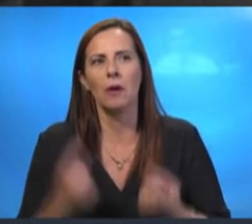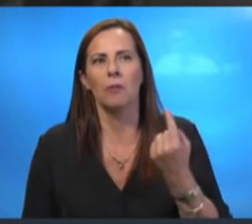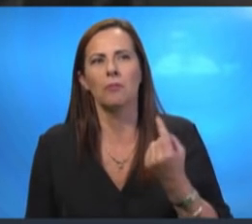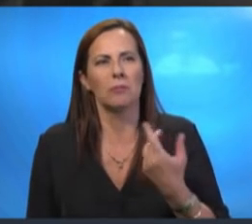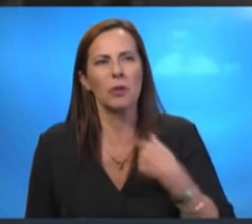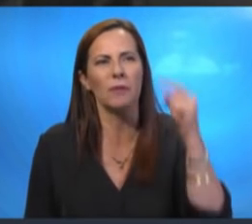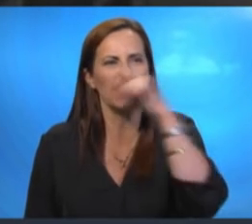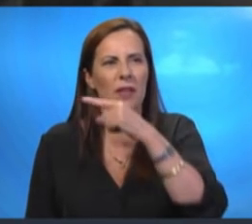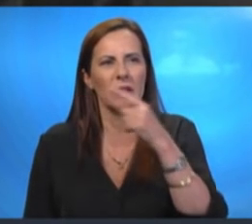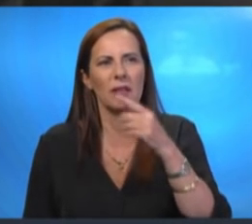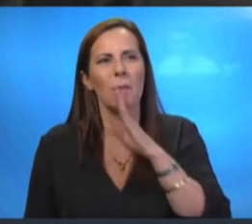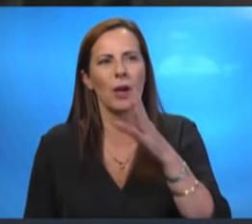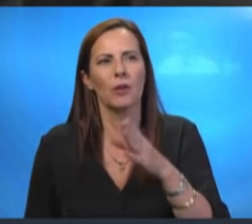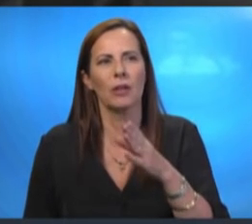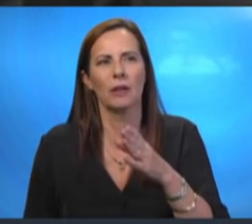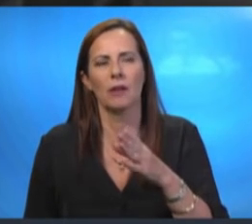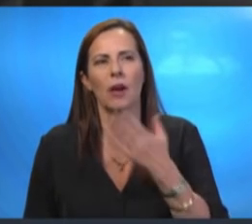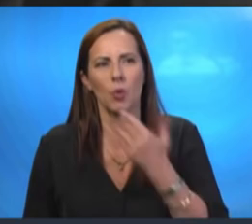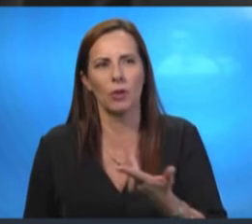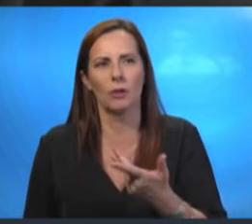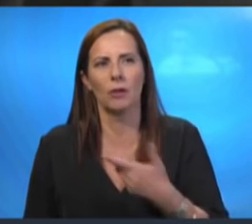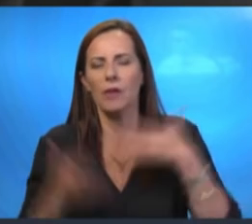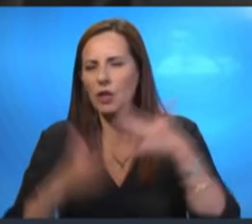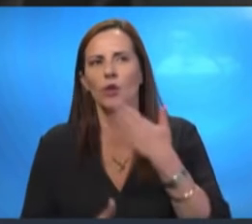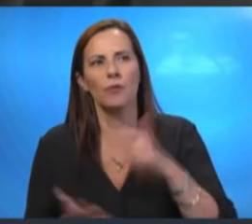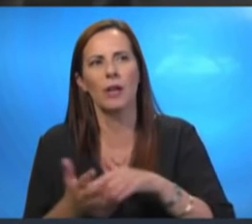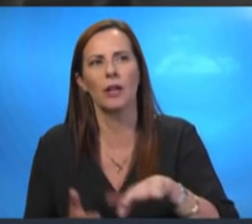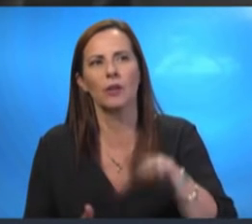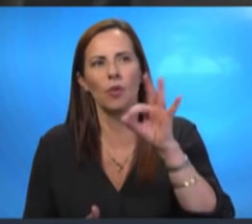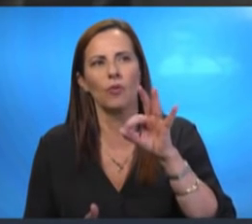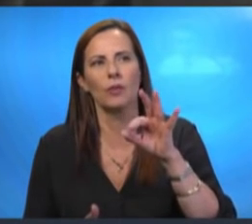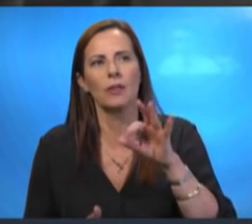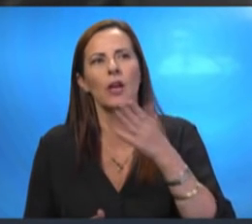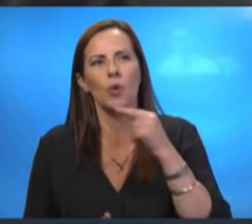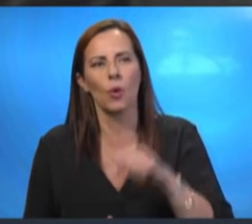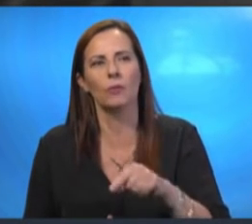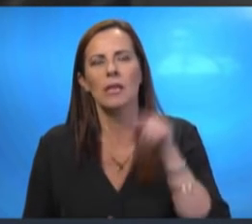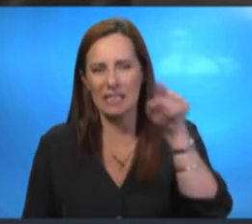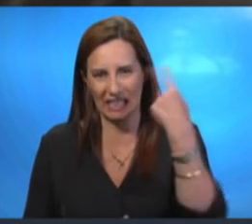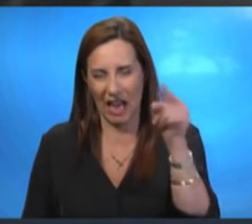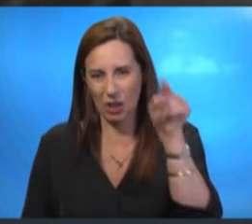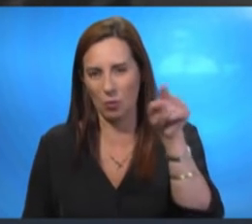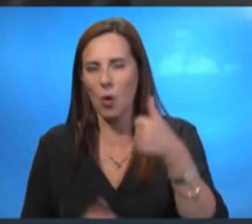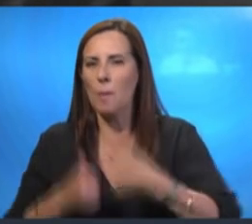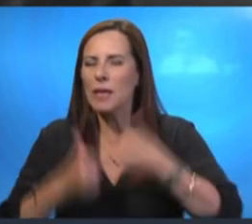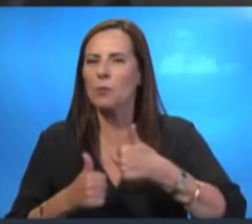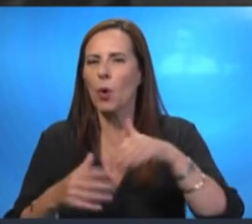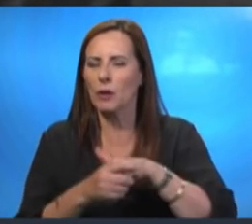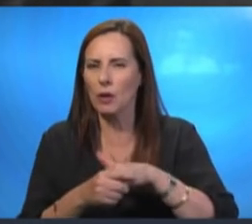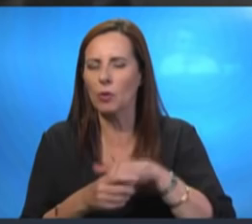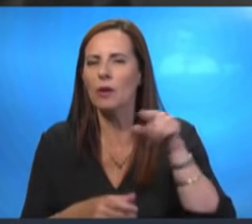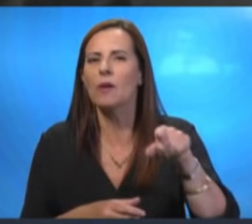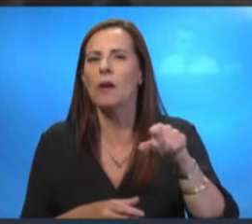dedicated my life to exposing these Jews that control our country. זהו פטריק ליטל, מתמודד בצד הרפובליקני על